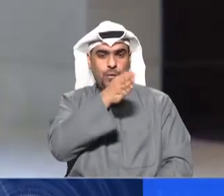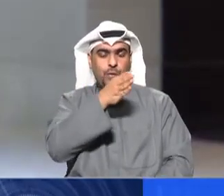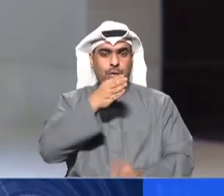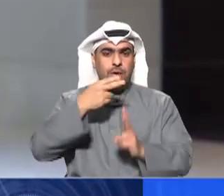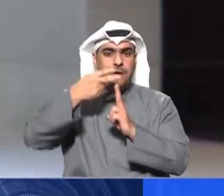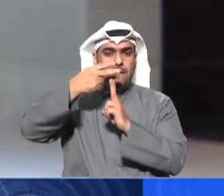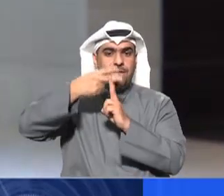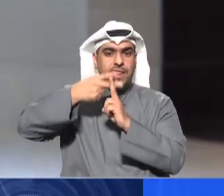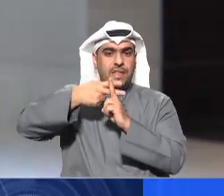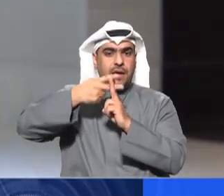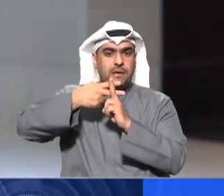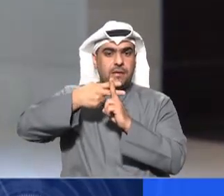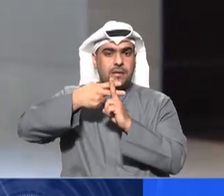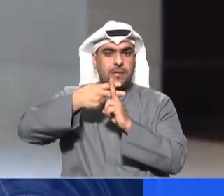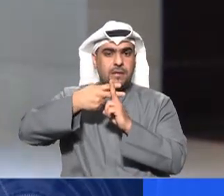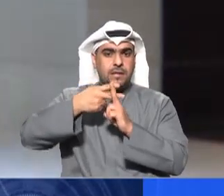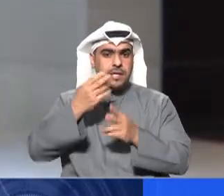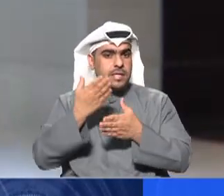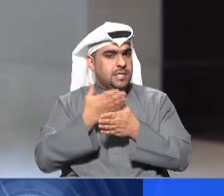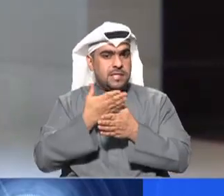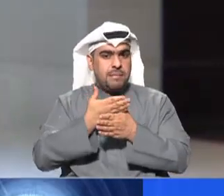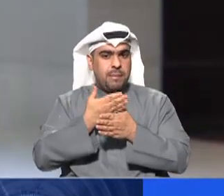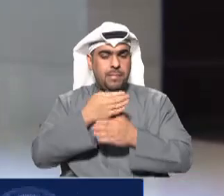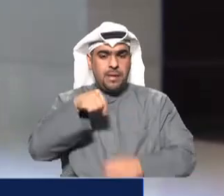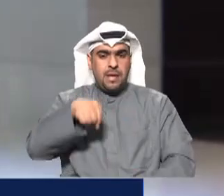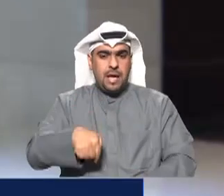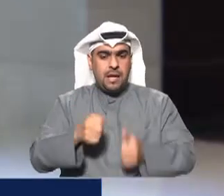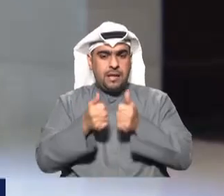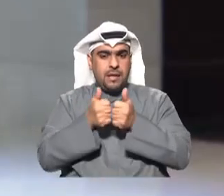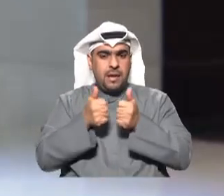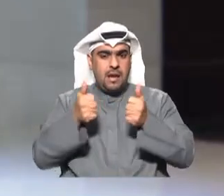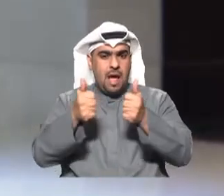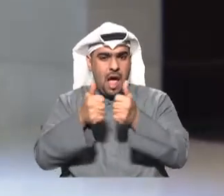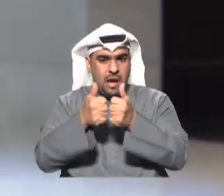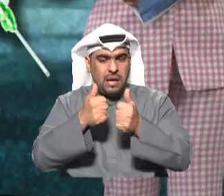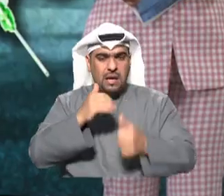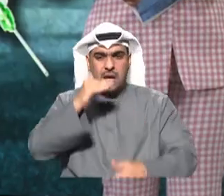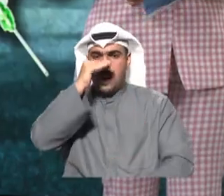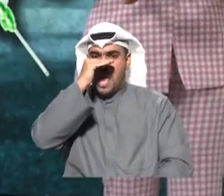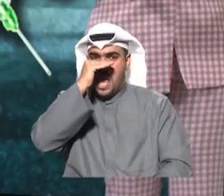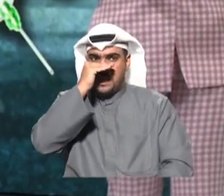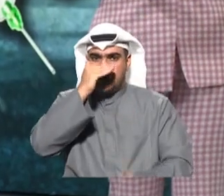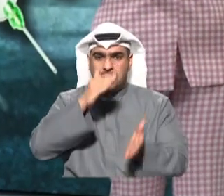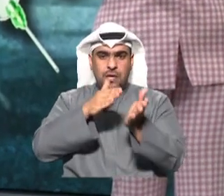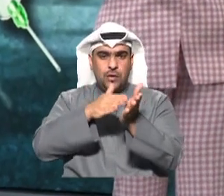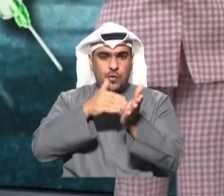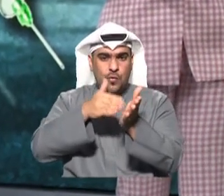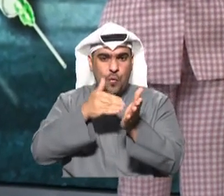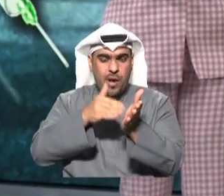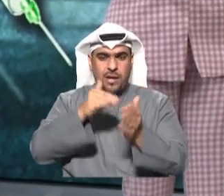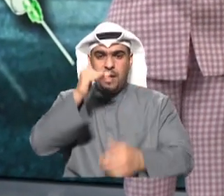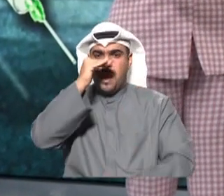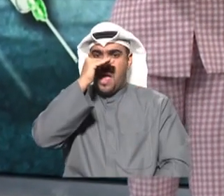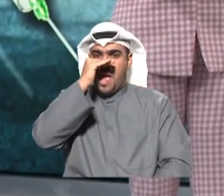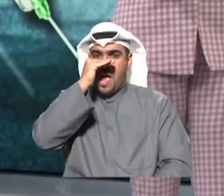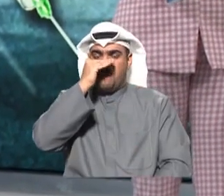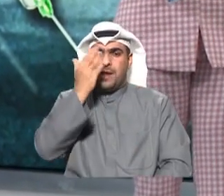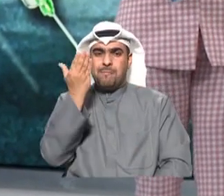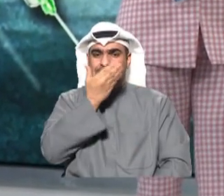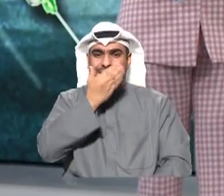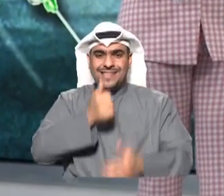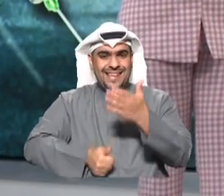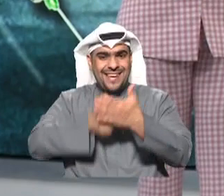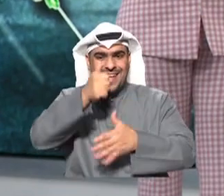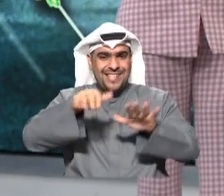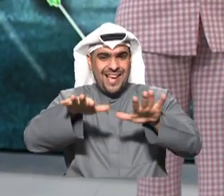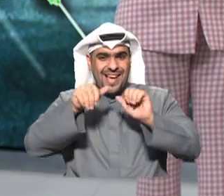كورونا بسبب التجمعات العائلية سواء في الأعراس أو المناسبات، حفلات النجاح وأعياد الميلاد والديوانيات وغيرها.